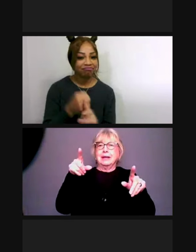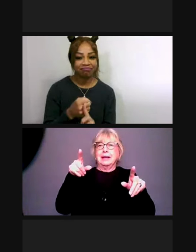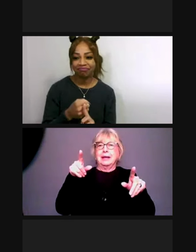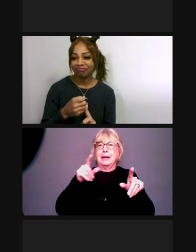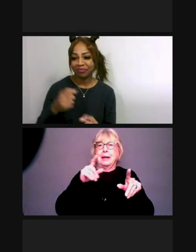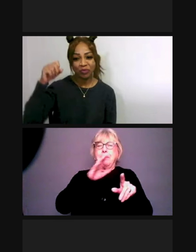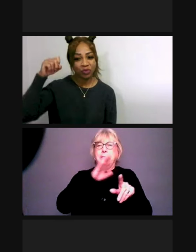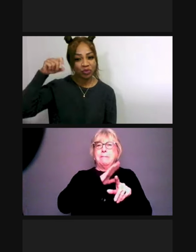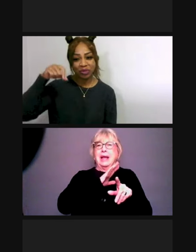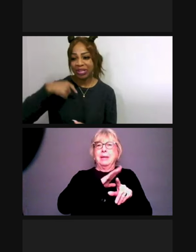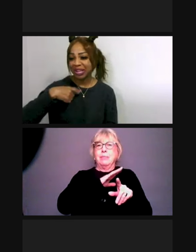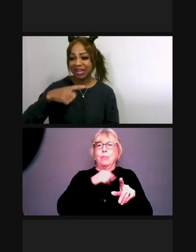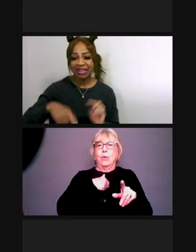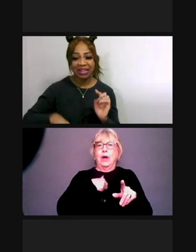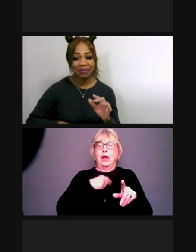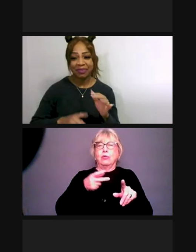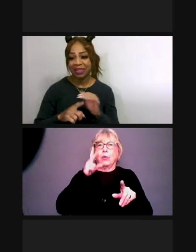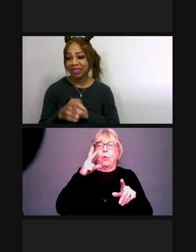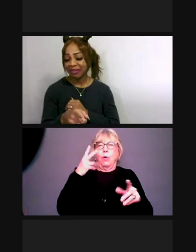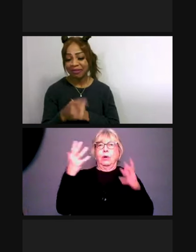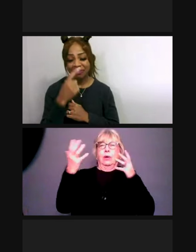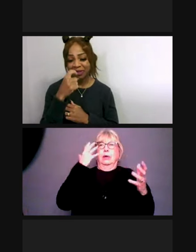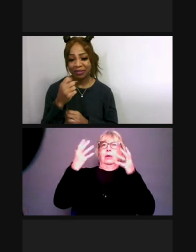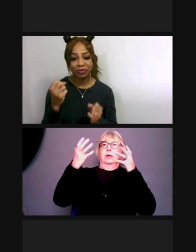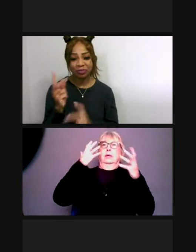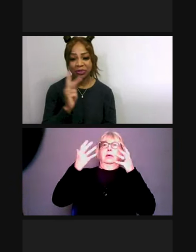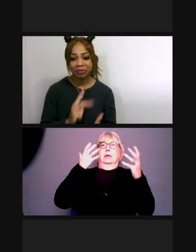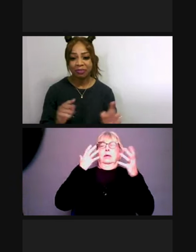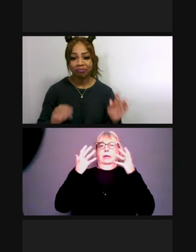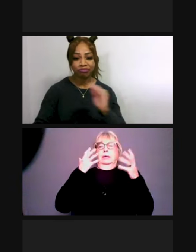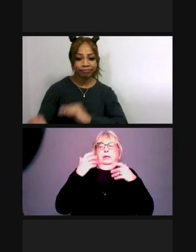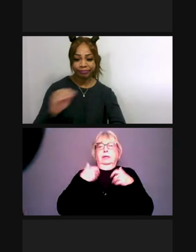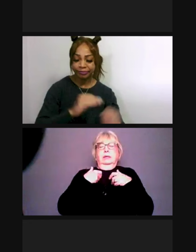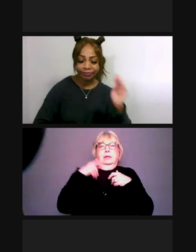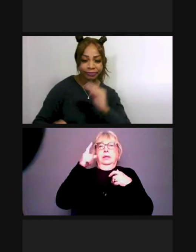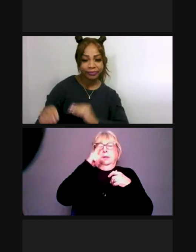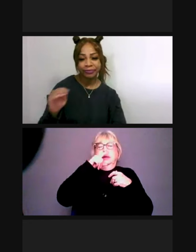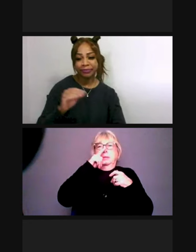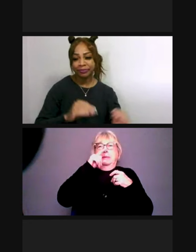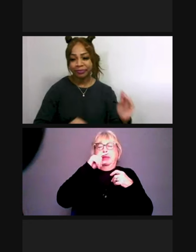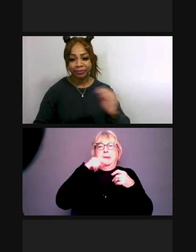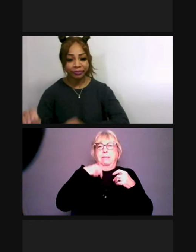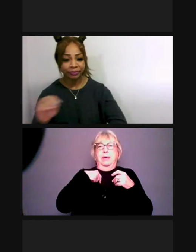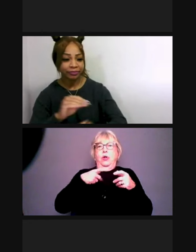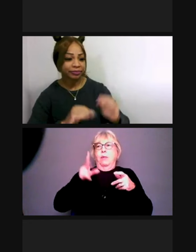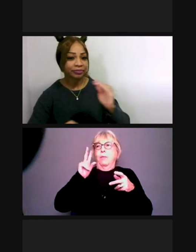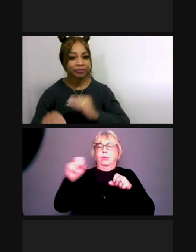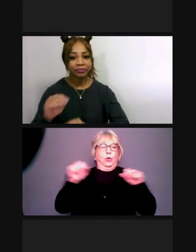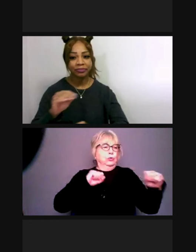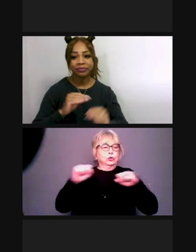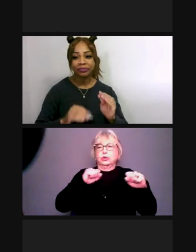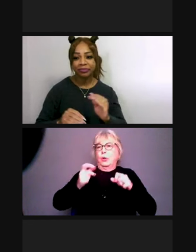j'étais trop stimulée, je n'étais pas capable dans un espace où les gens bougeaient trop.